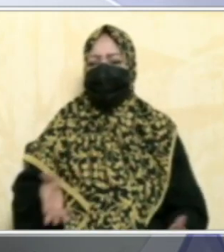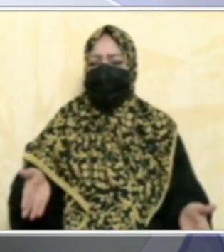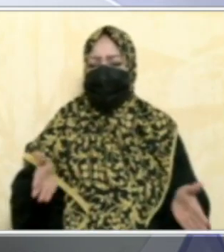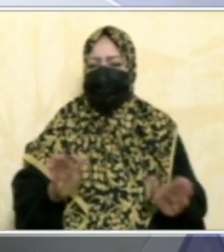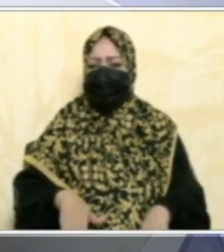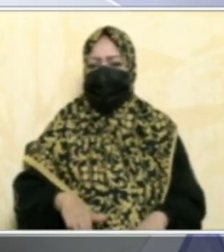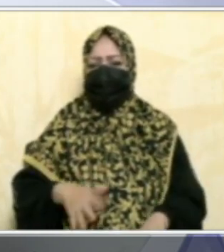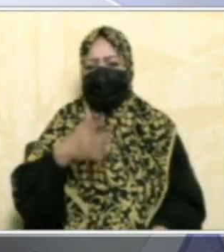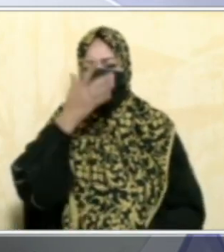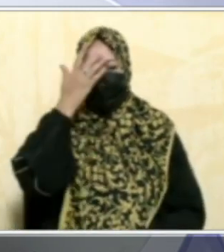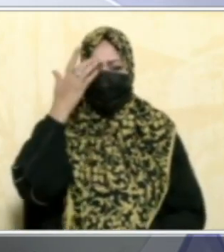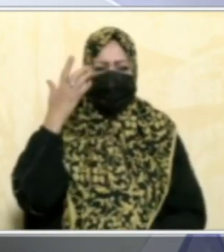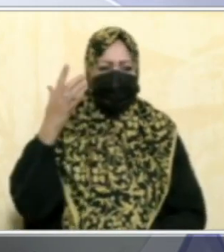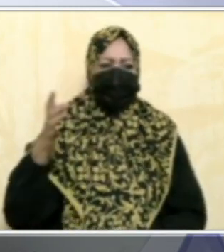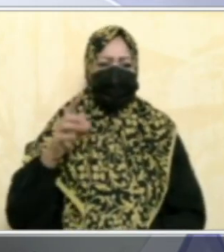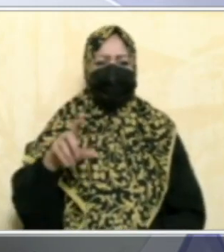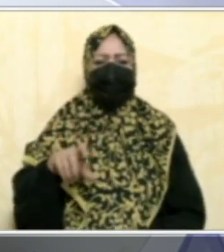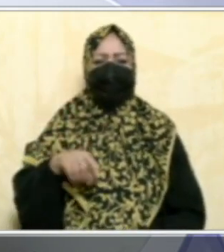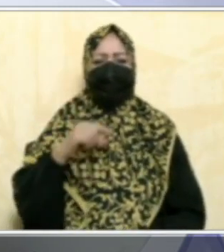يعني له، مجلس